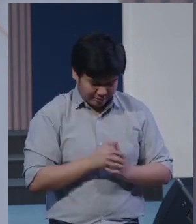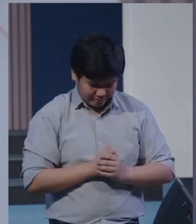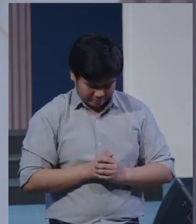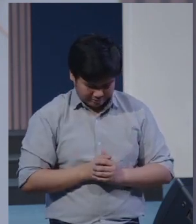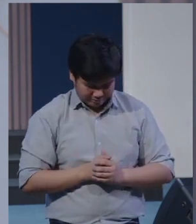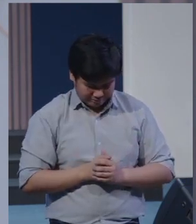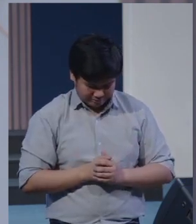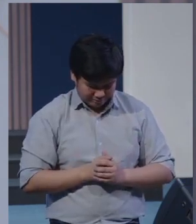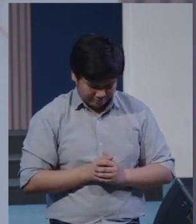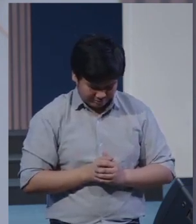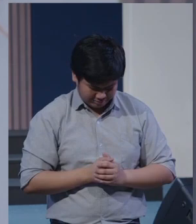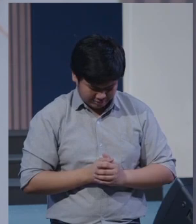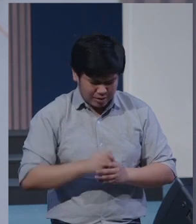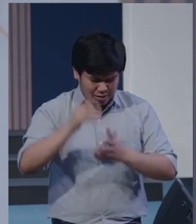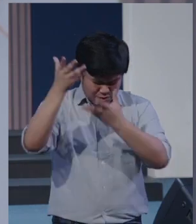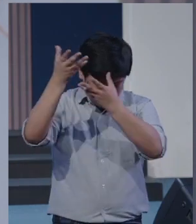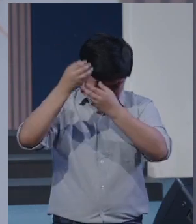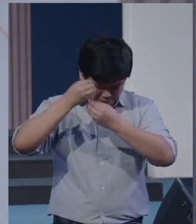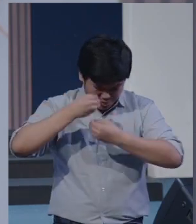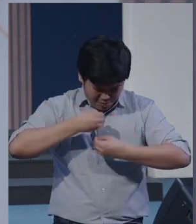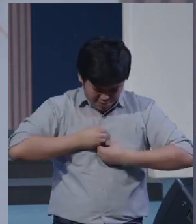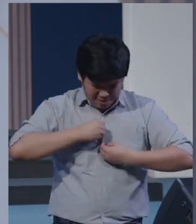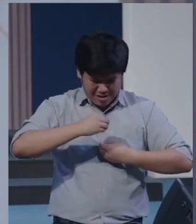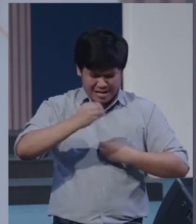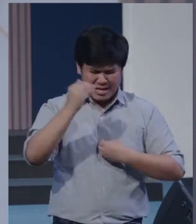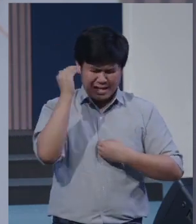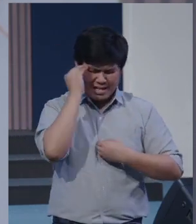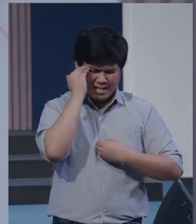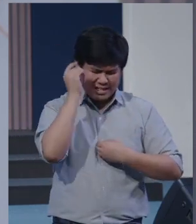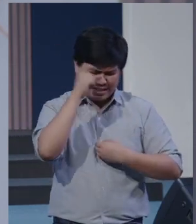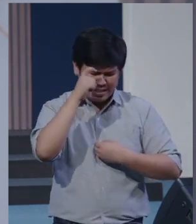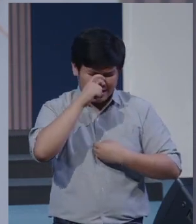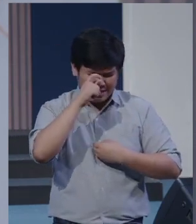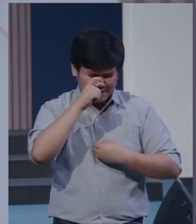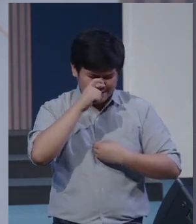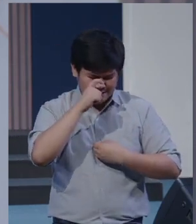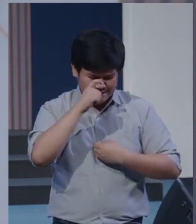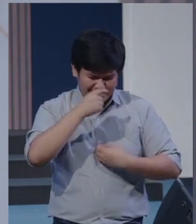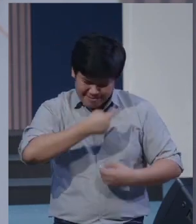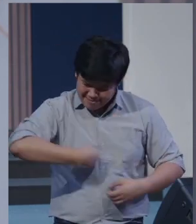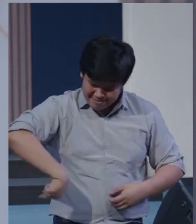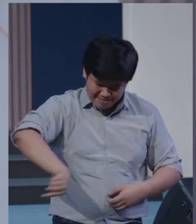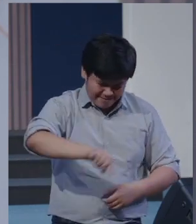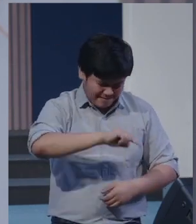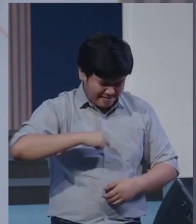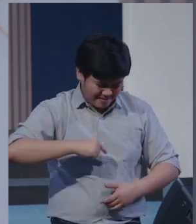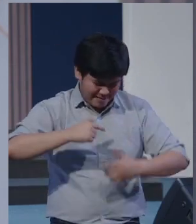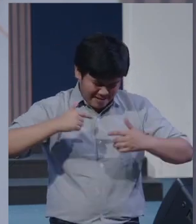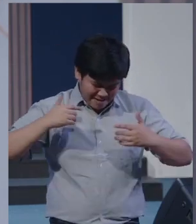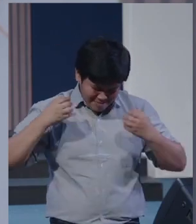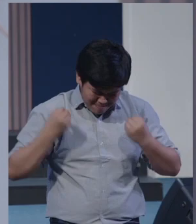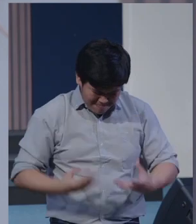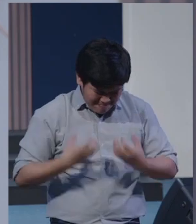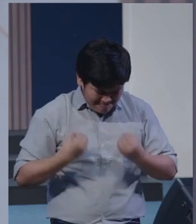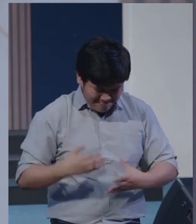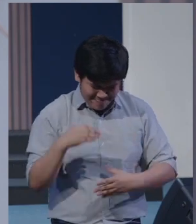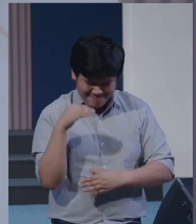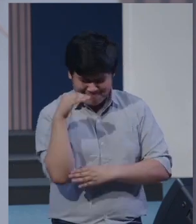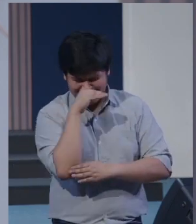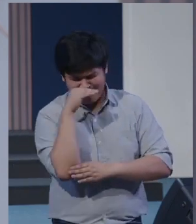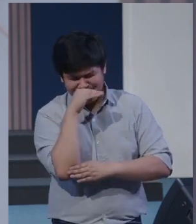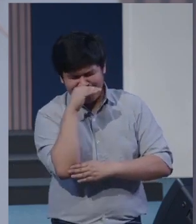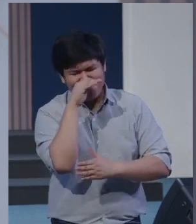isipan Paalam niyo po sa aming Panginoon kung gaanong paraan kami sinungaling sa isa't